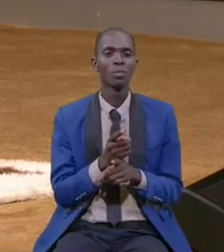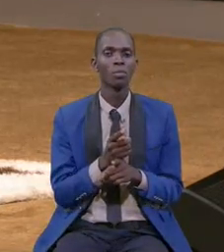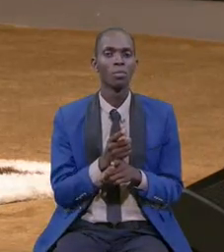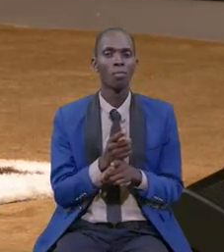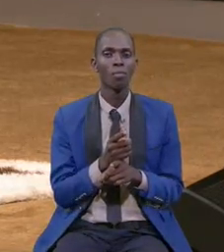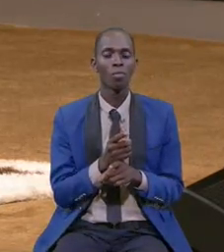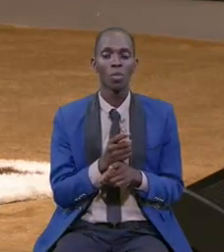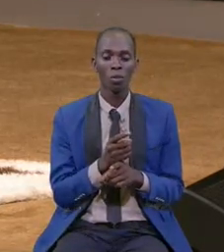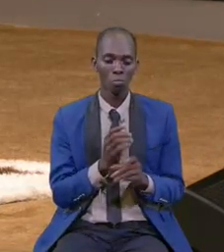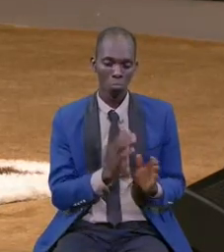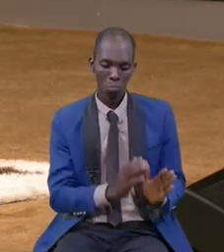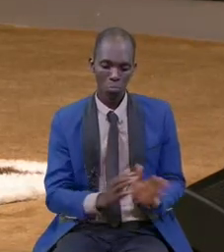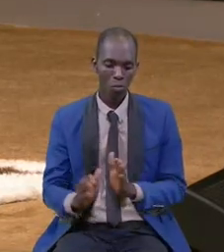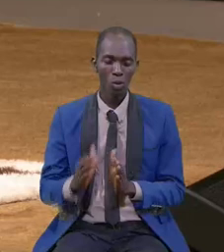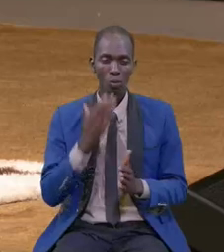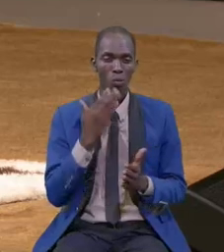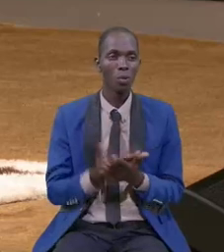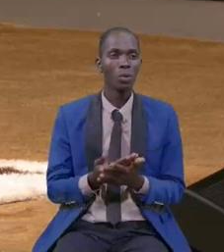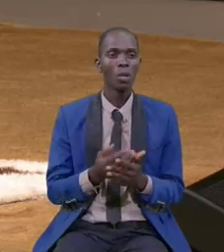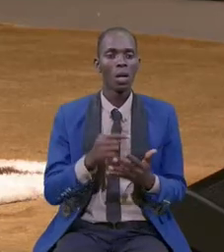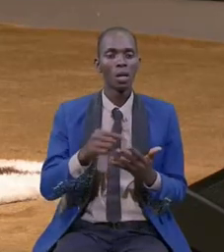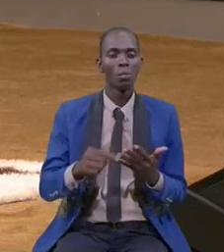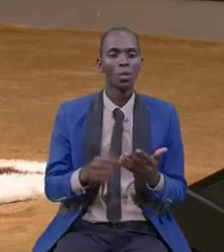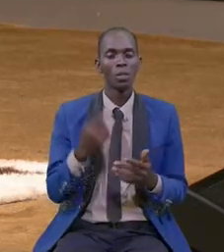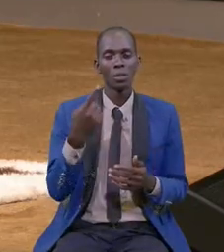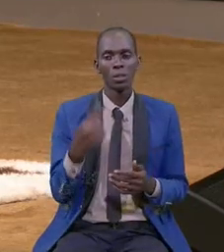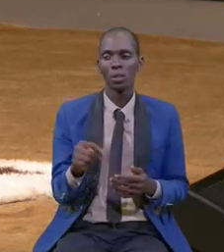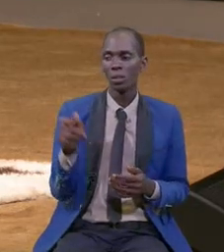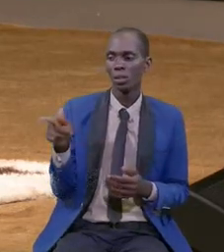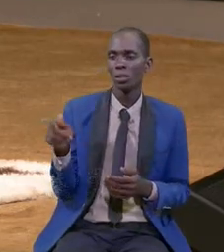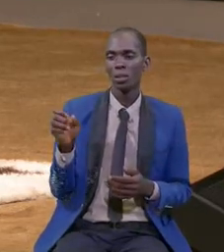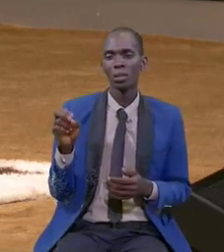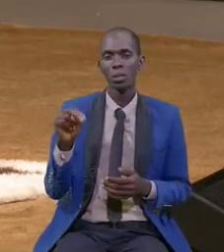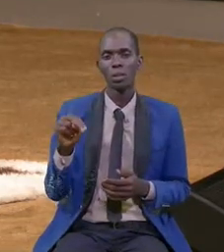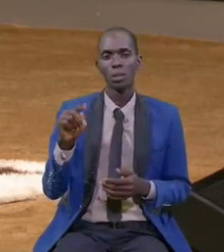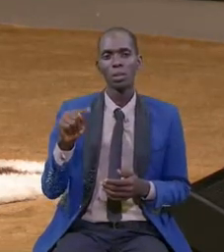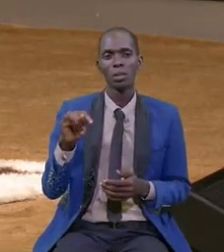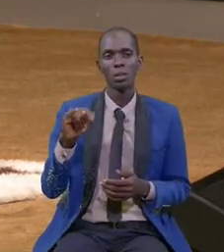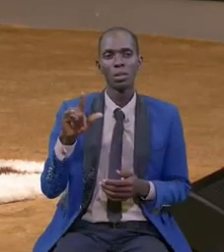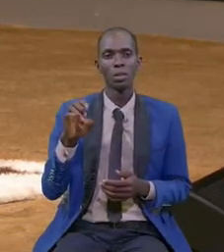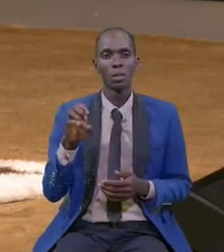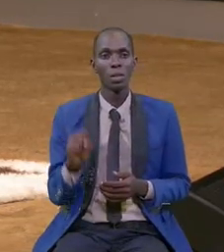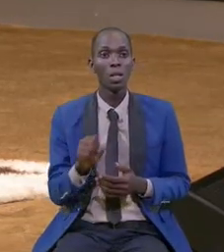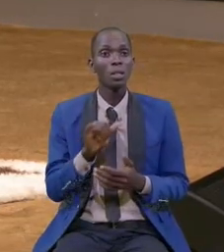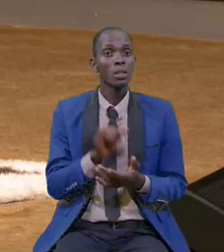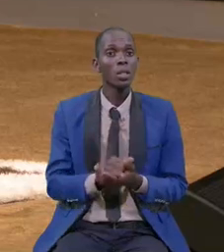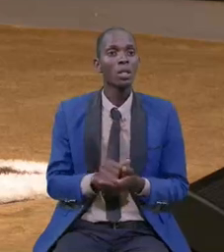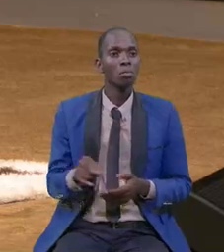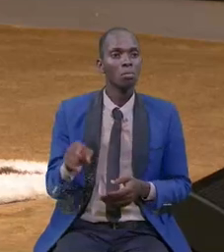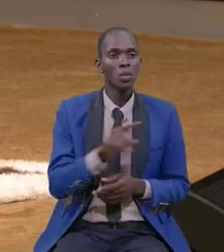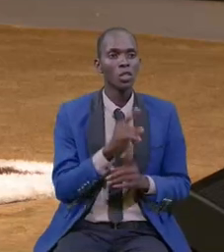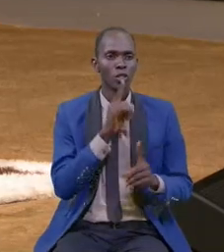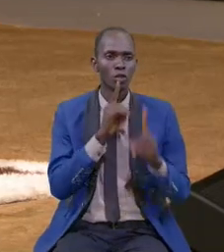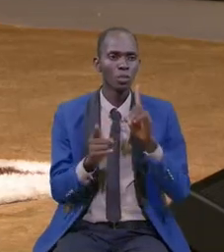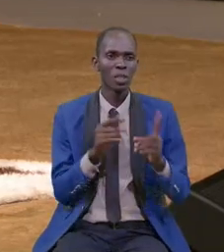conduite honnête une conduite appropriée parmi les païens afin que là même où il